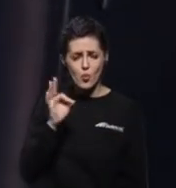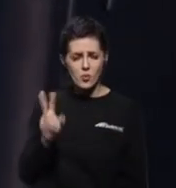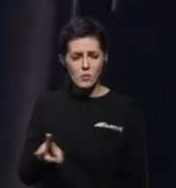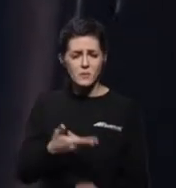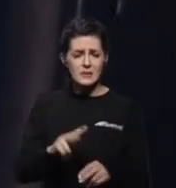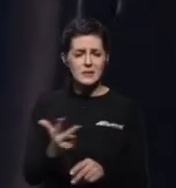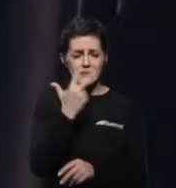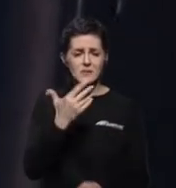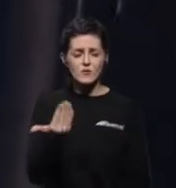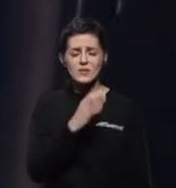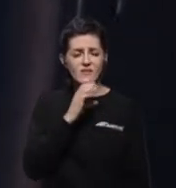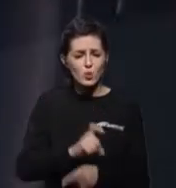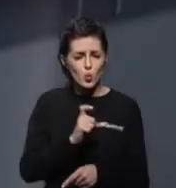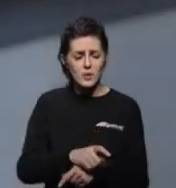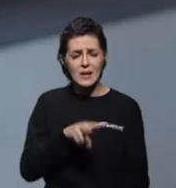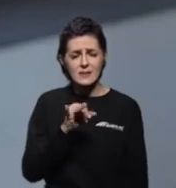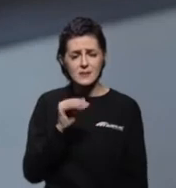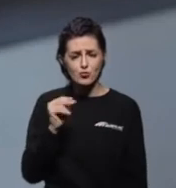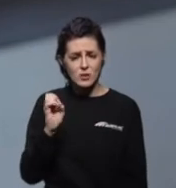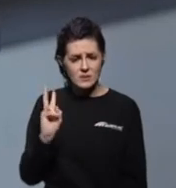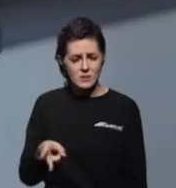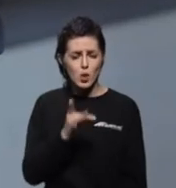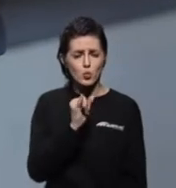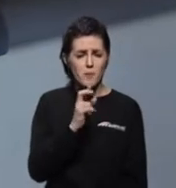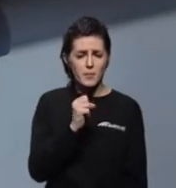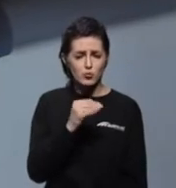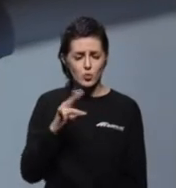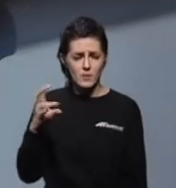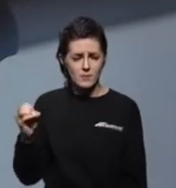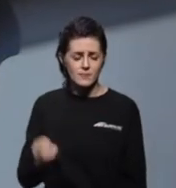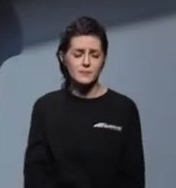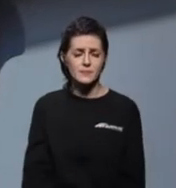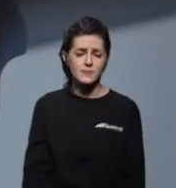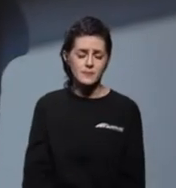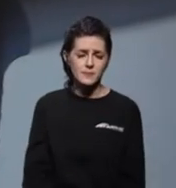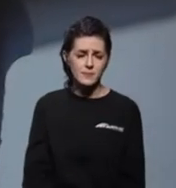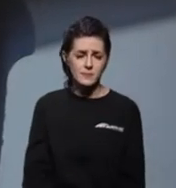Сєвєродонецьку, по 1-му в Лисичанську та Рубіжному. Наталія Дєдова, телеканал «Донбас».